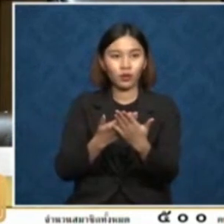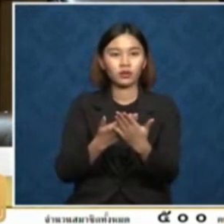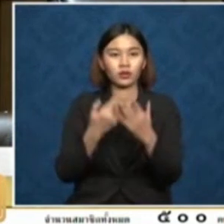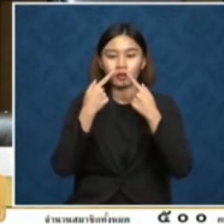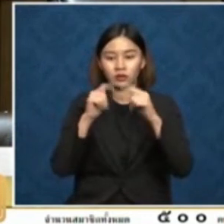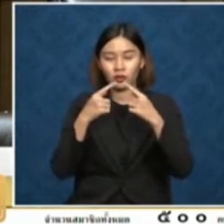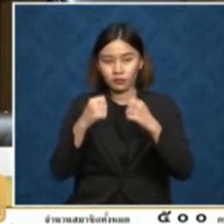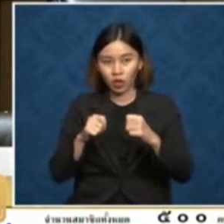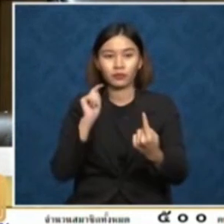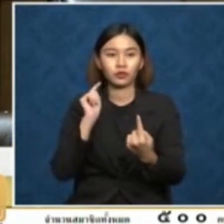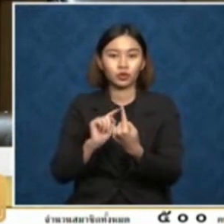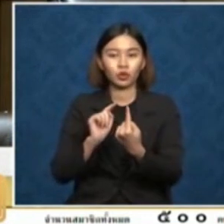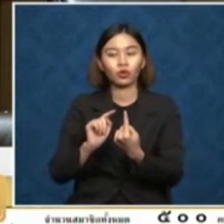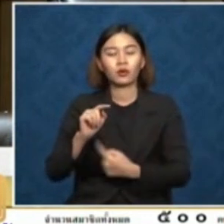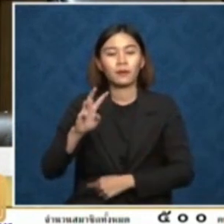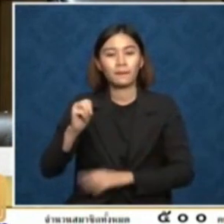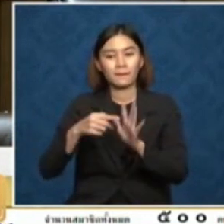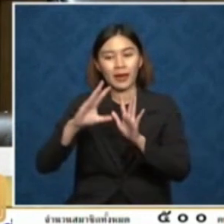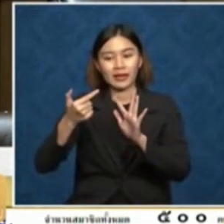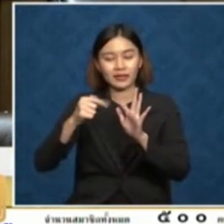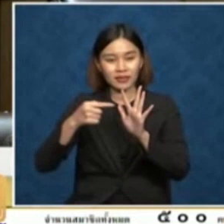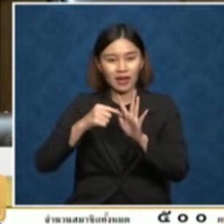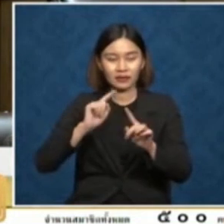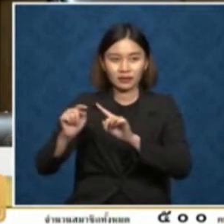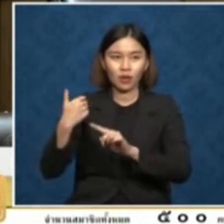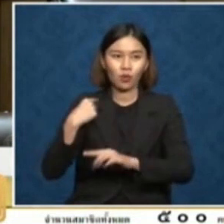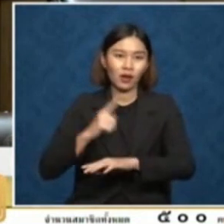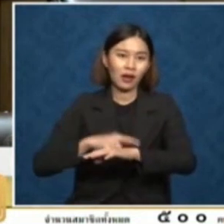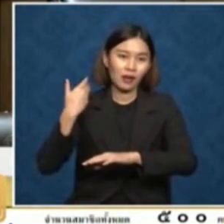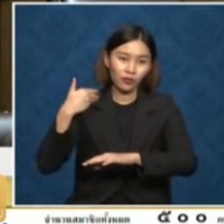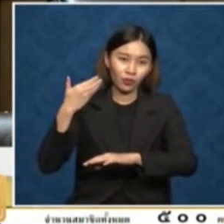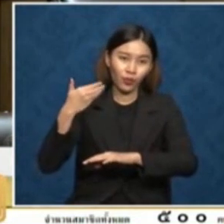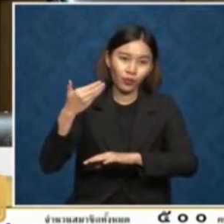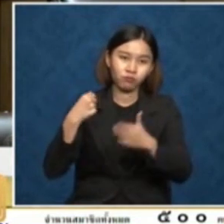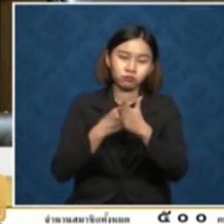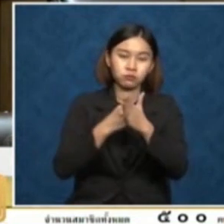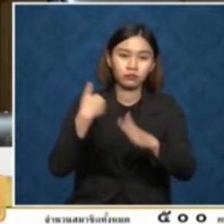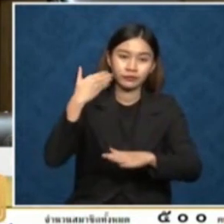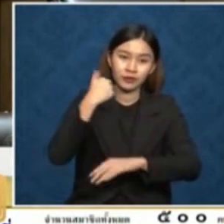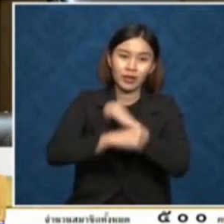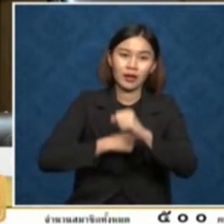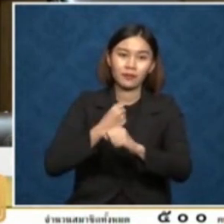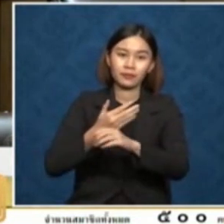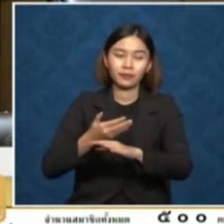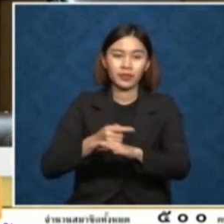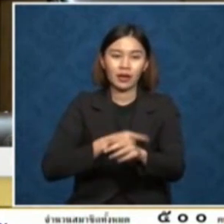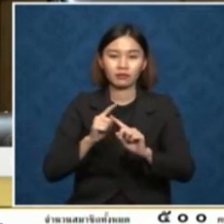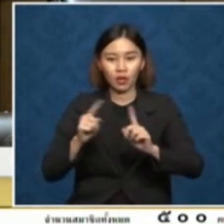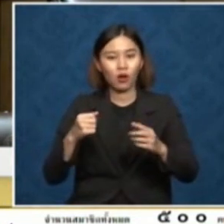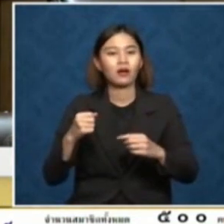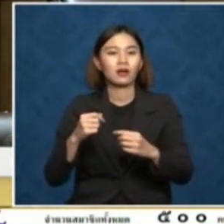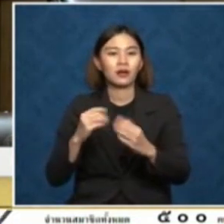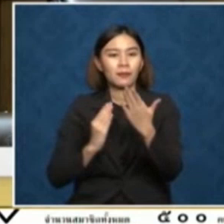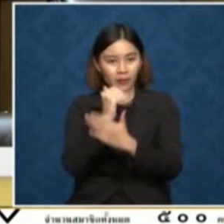พี่น้องและมนุษย์เหมือนกันร่วมเผ่าพันธุ์เดียวกันดิฉันอยากให้พรบฉบับนี้นะคะได้คืนสิทธิความเป็นมนุษย์ให้กับ